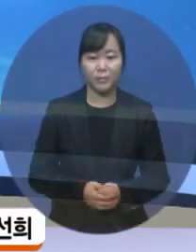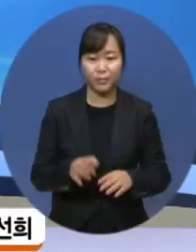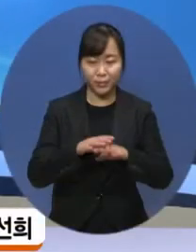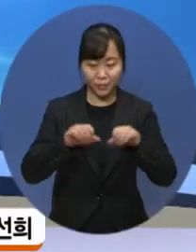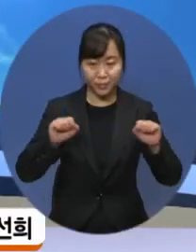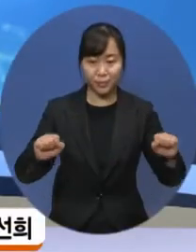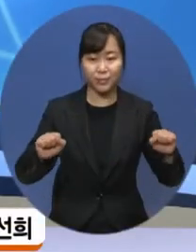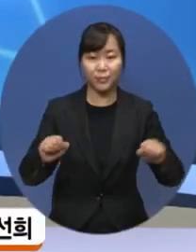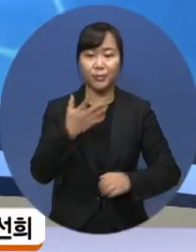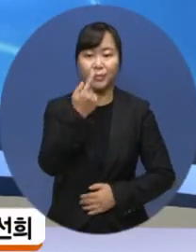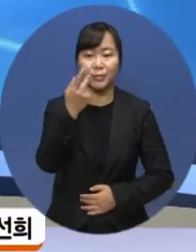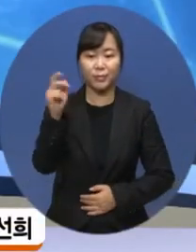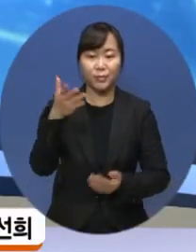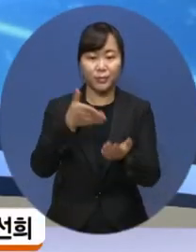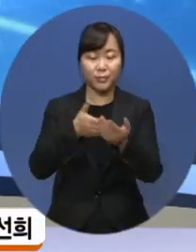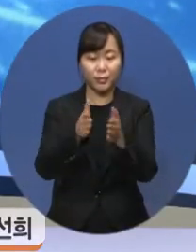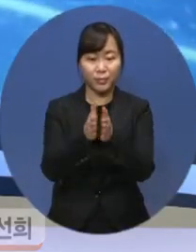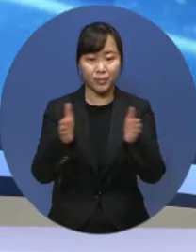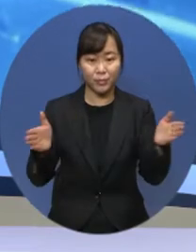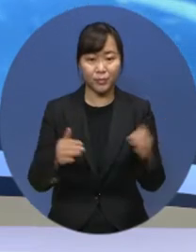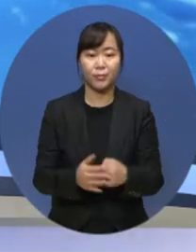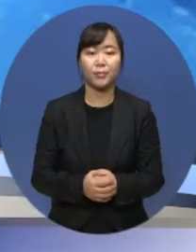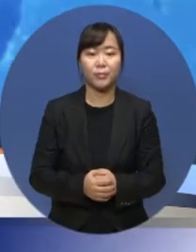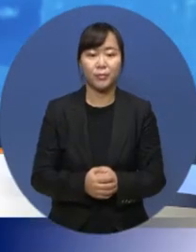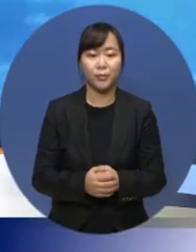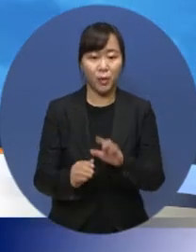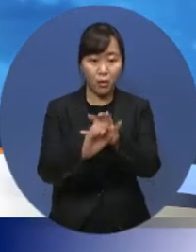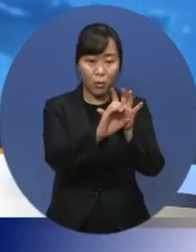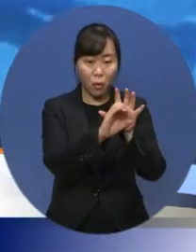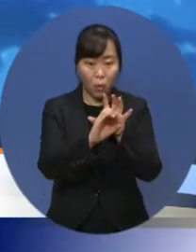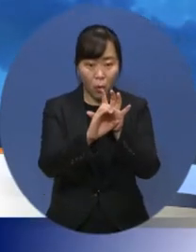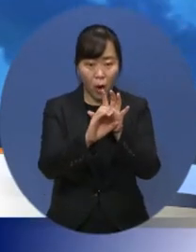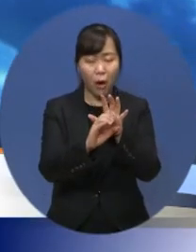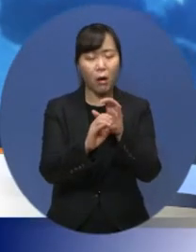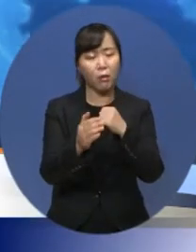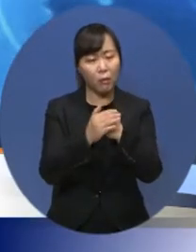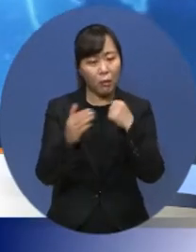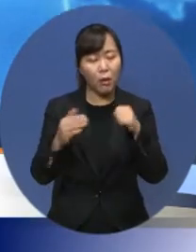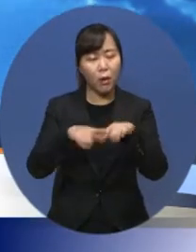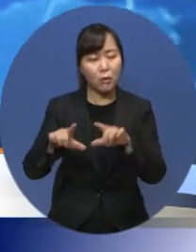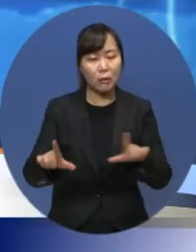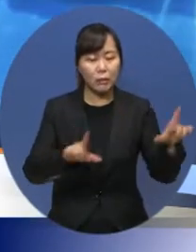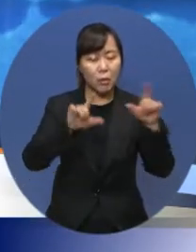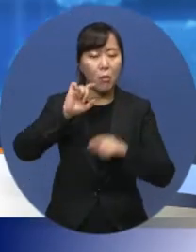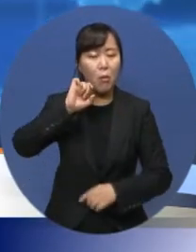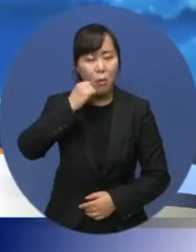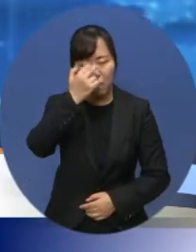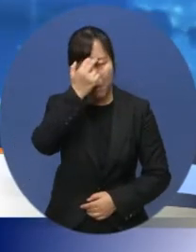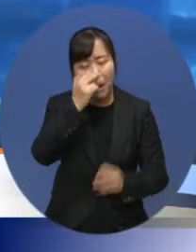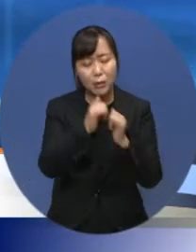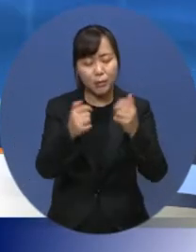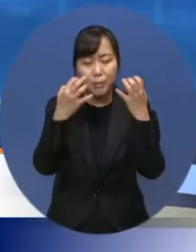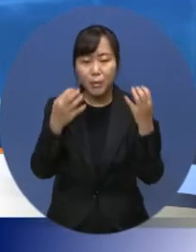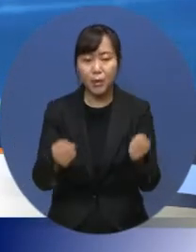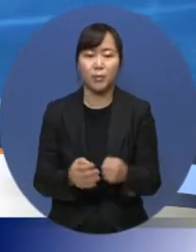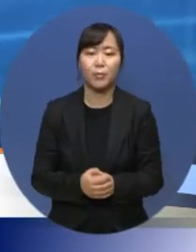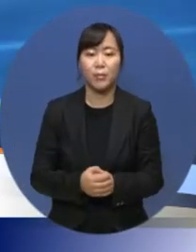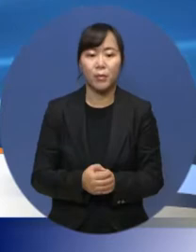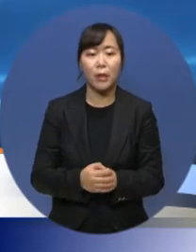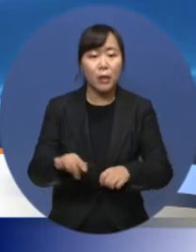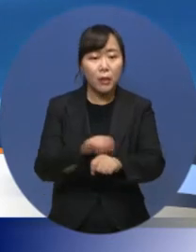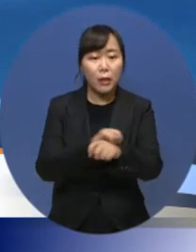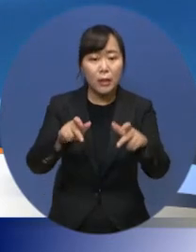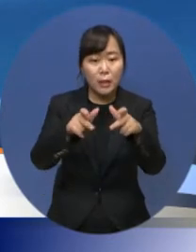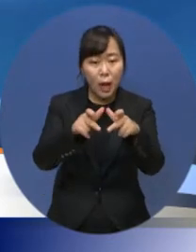시청자 여러분 안녕하십니까? 복지TV 뉴스입니다. 코로나19로 인해 일상생활에 어려움을 겪는 분들이 많은데요.